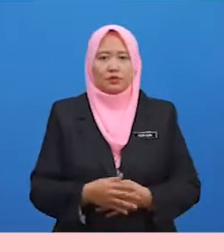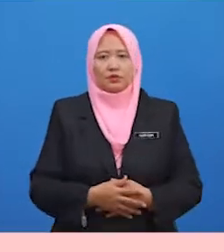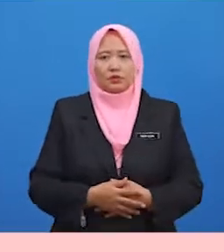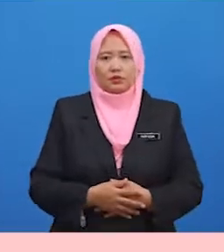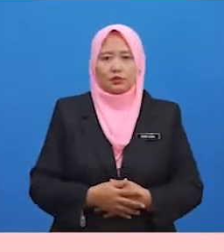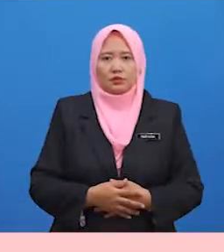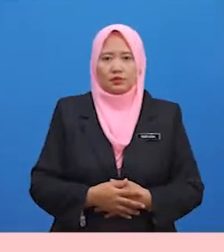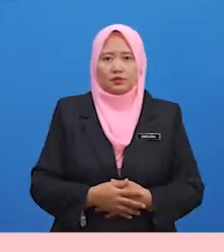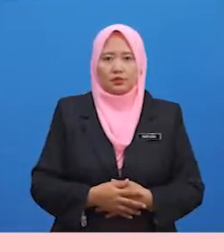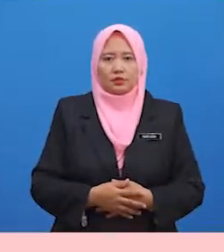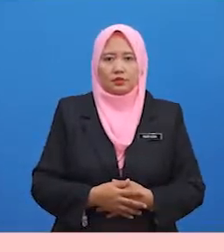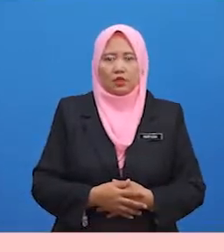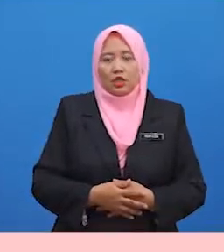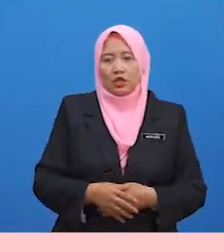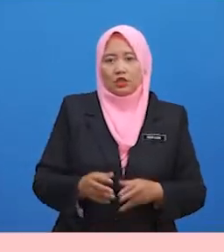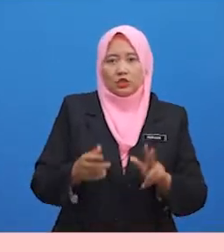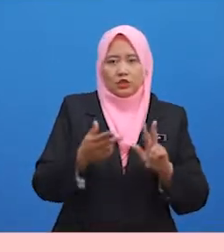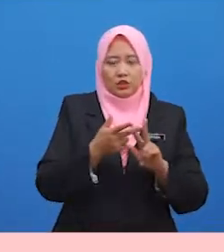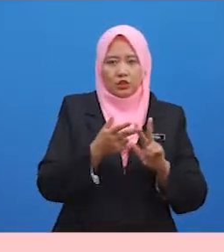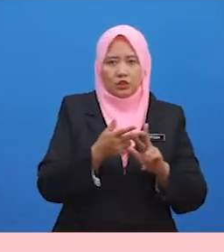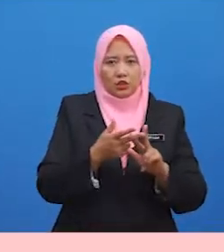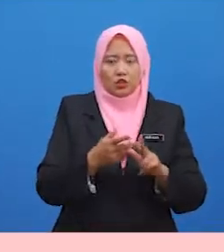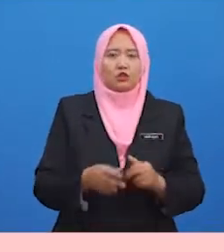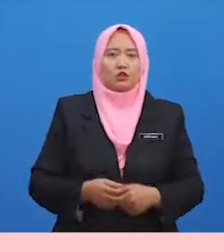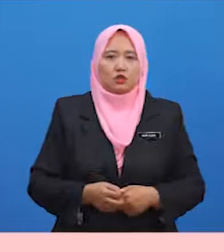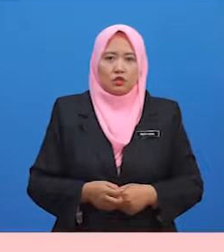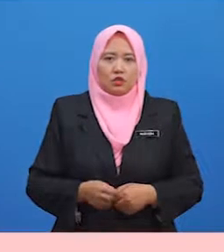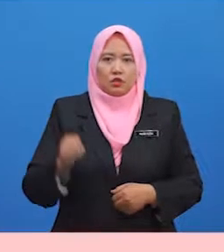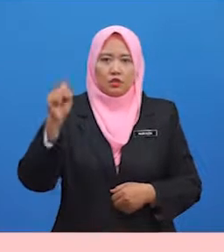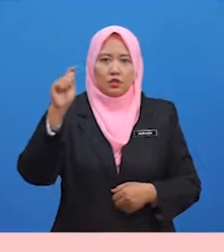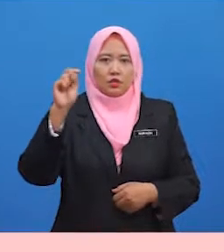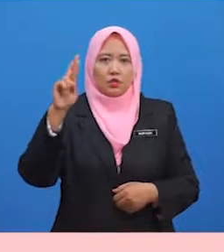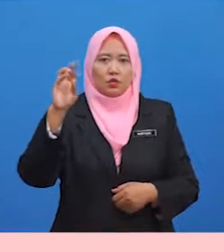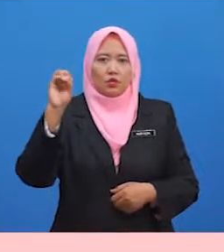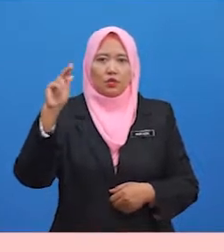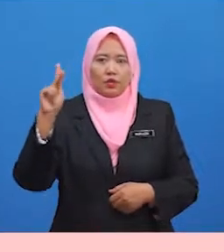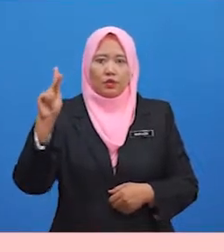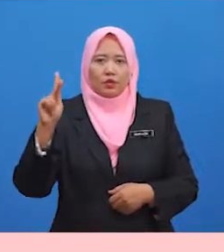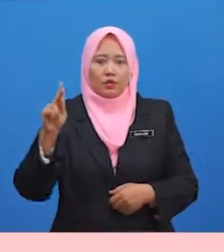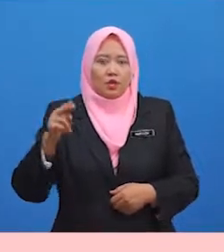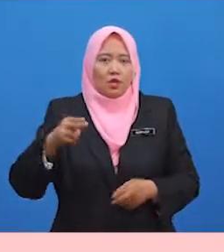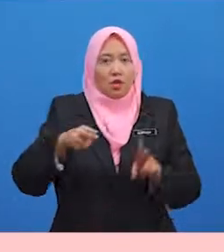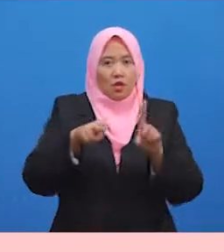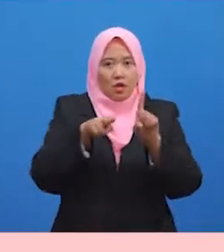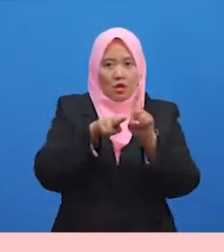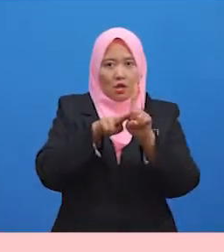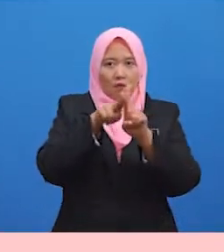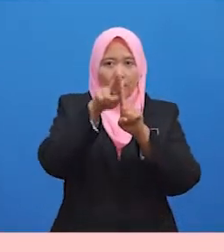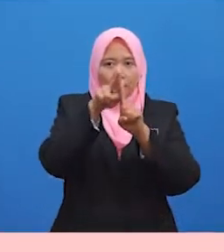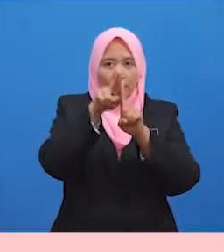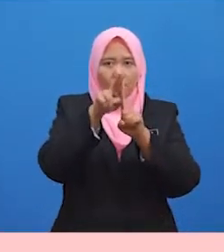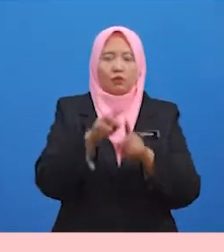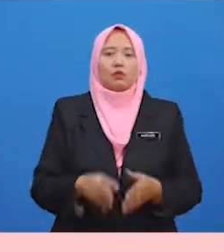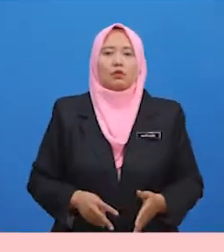Ketiga, atlet yang mengalami strok haba Strok haba berlaku apabila suhu